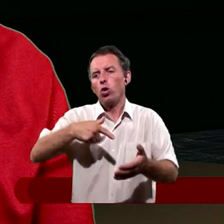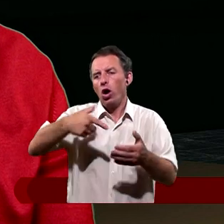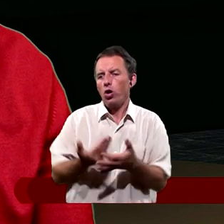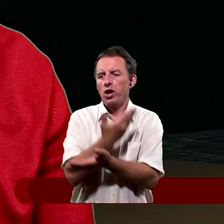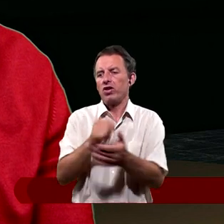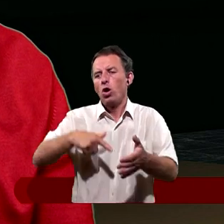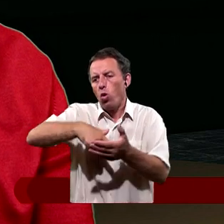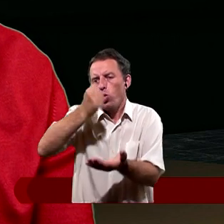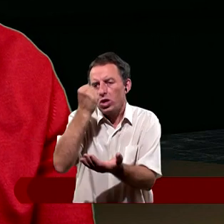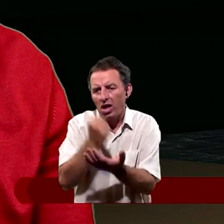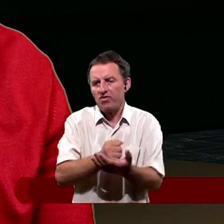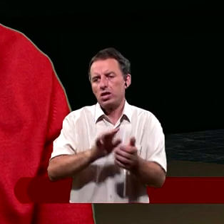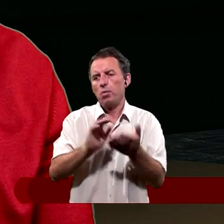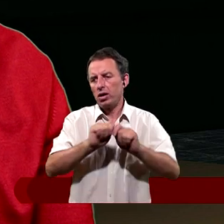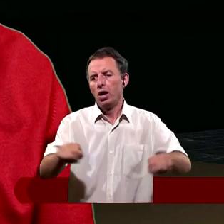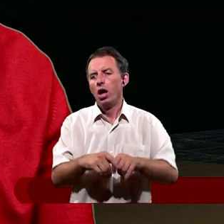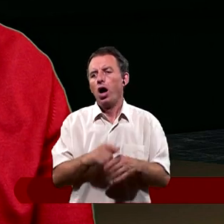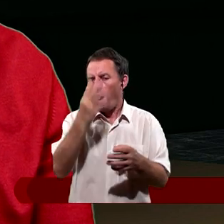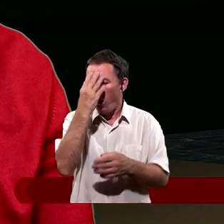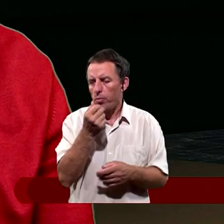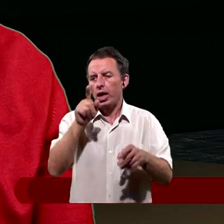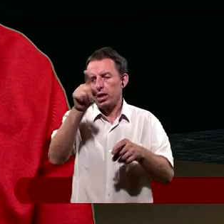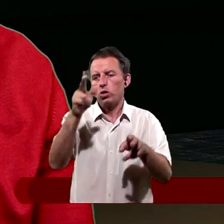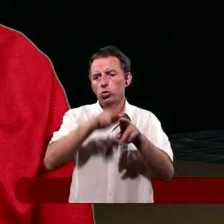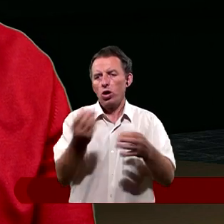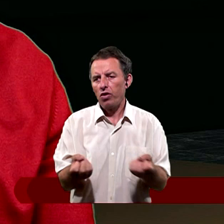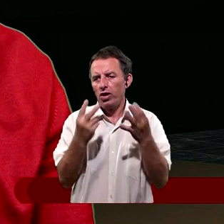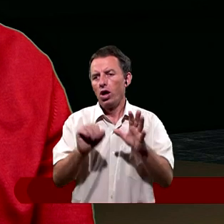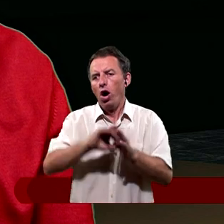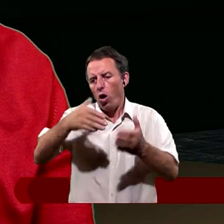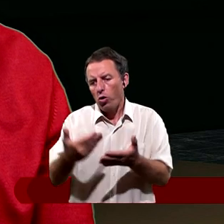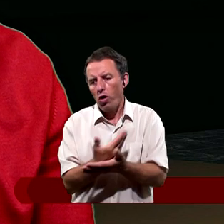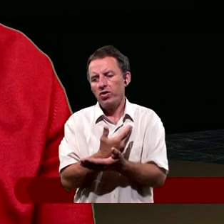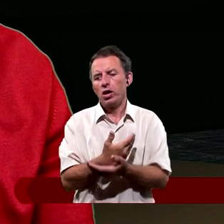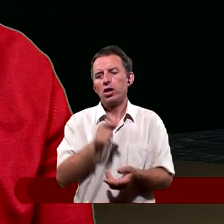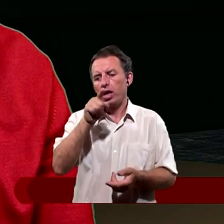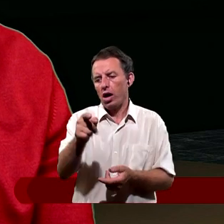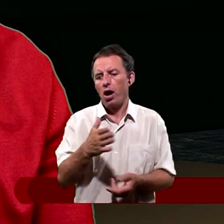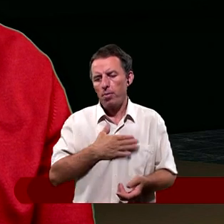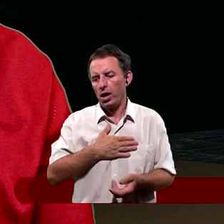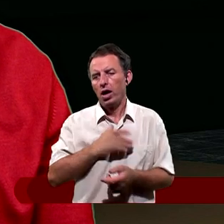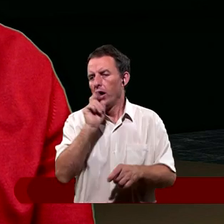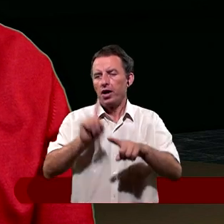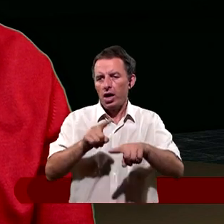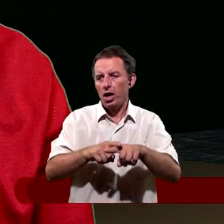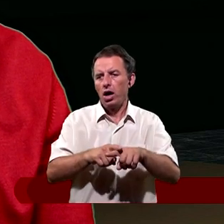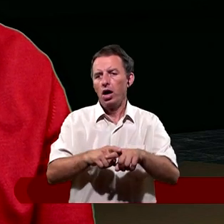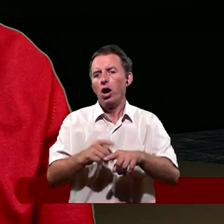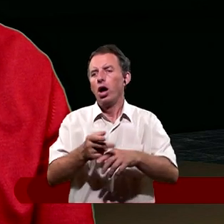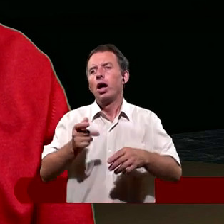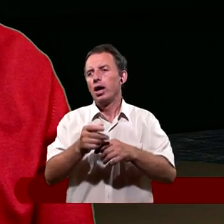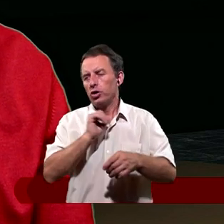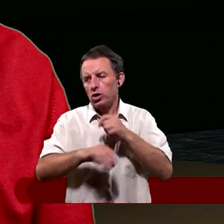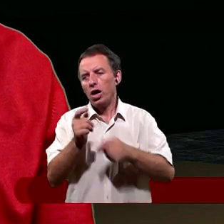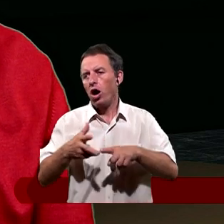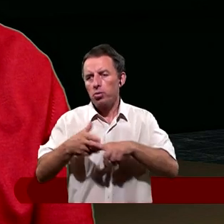odnawia ustawicznie, ku poznaniu na obraz tego, który go stworzył. W odnowieniu tym nie ma Greka ani Żyda,